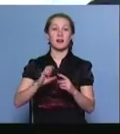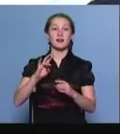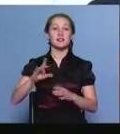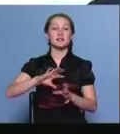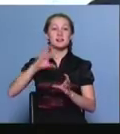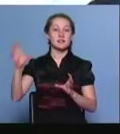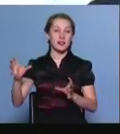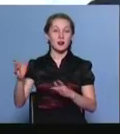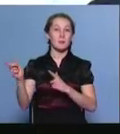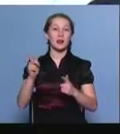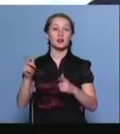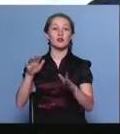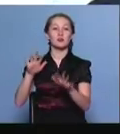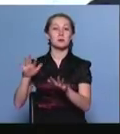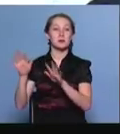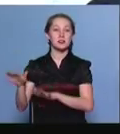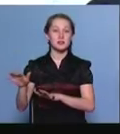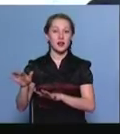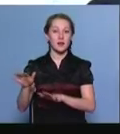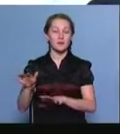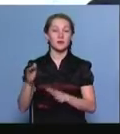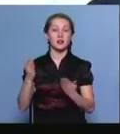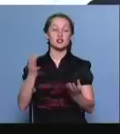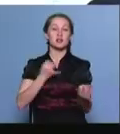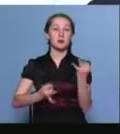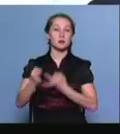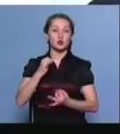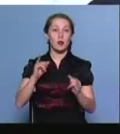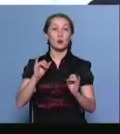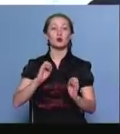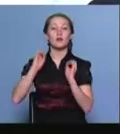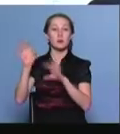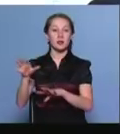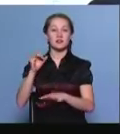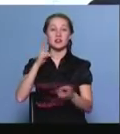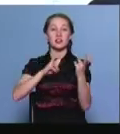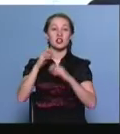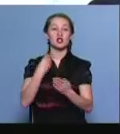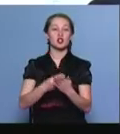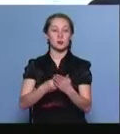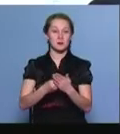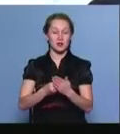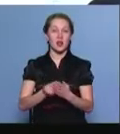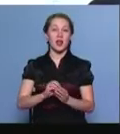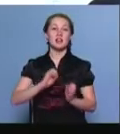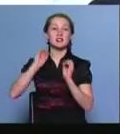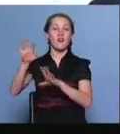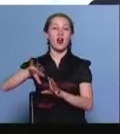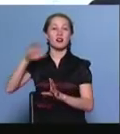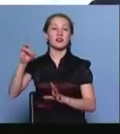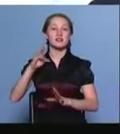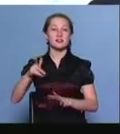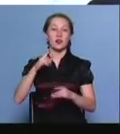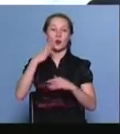бесплатно. Сейчас как раз мы ведем это обсуждение. И поиск средств на содержание снегосвалки примерно требуется около 2 миллионов